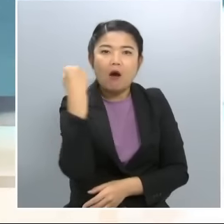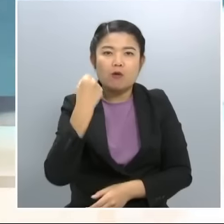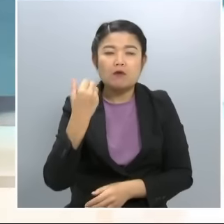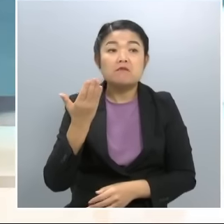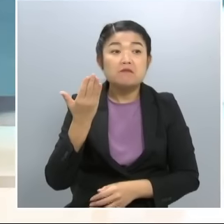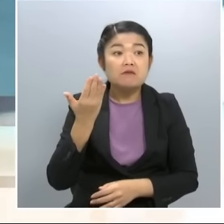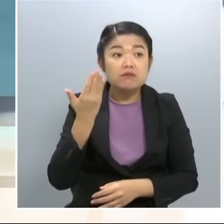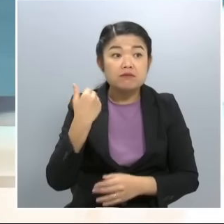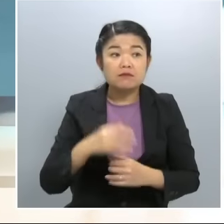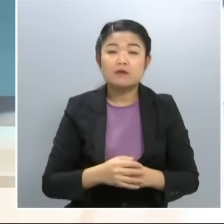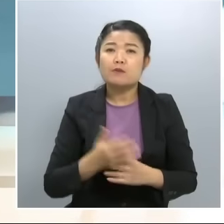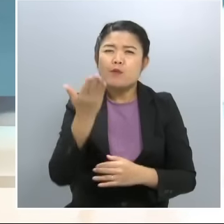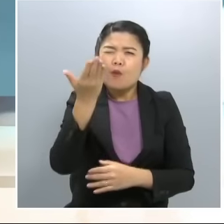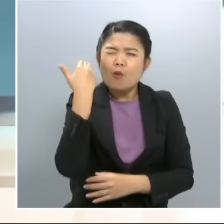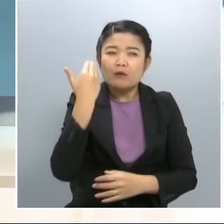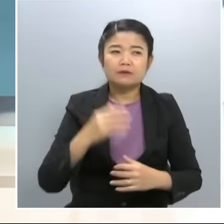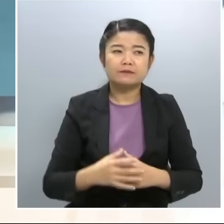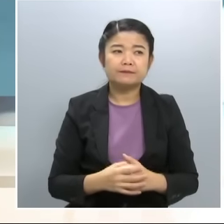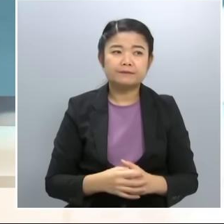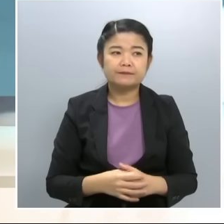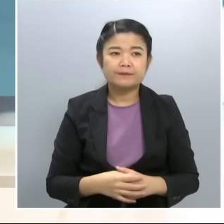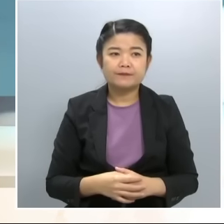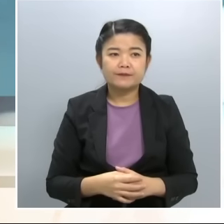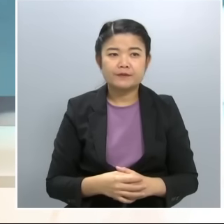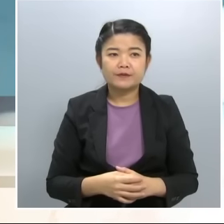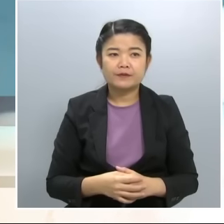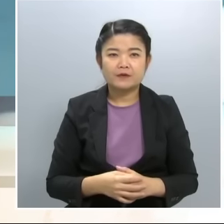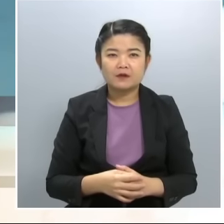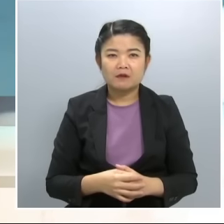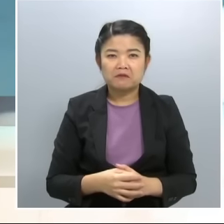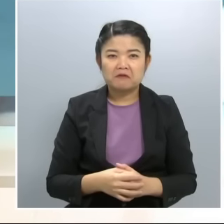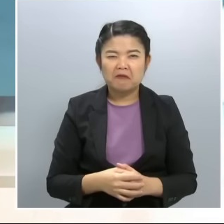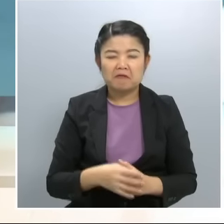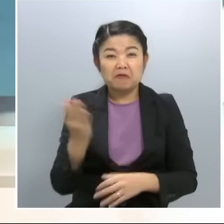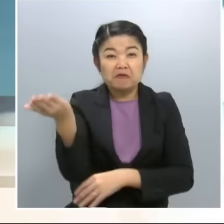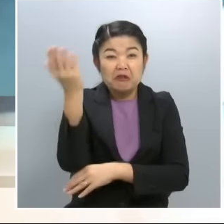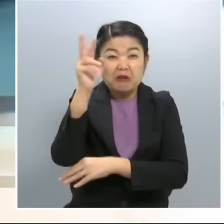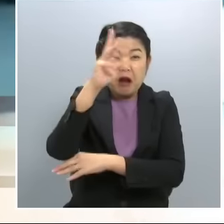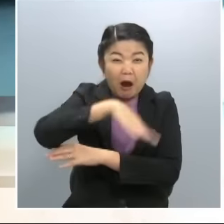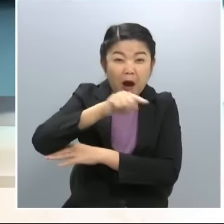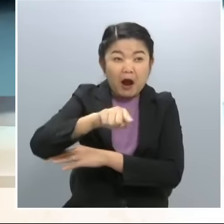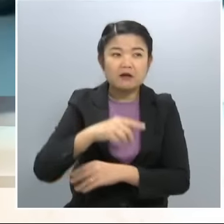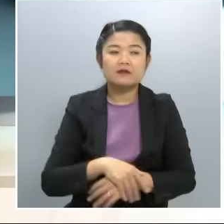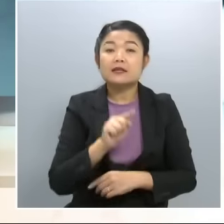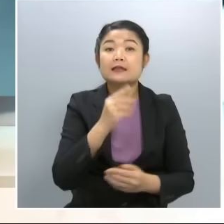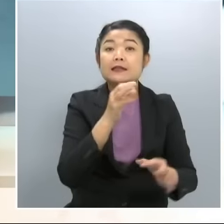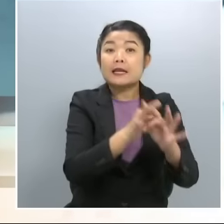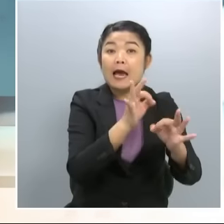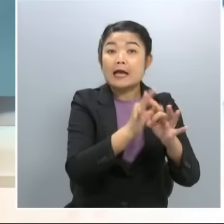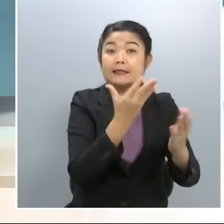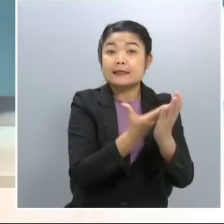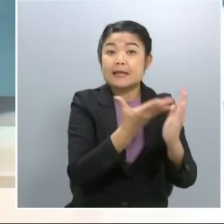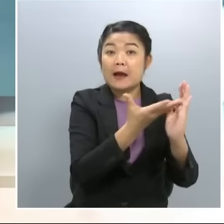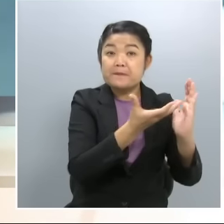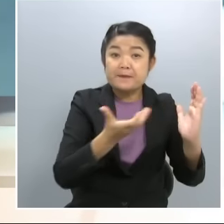เมื่อวันก่อนเนี่ยนะท่านผู้ชมกลางวันแสกๆเลยผู้เสียหายไปเบิกเงินจากธนาคารออกมาที่ลาน